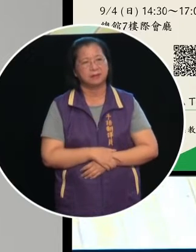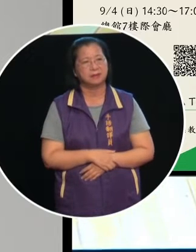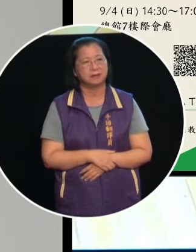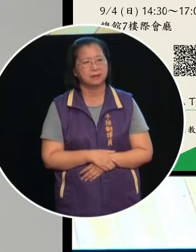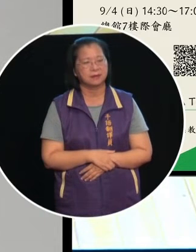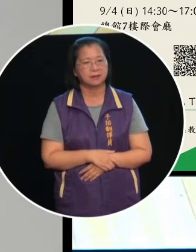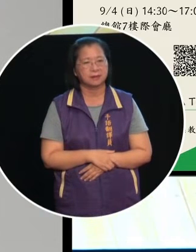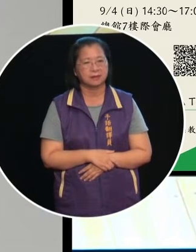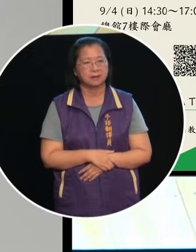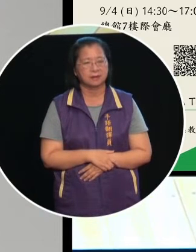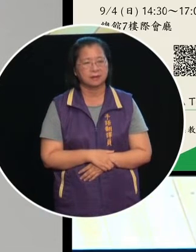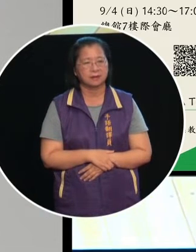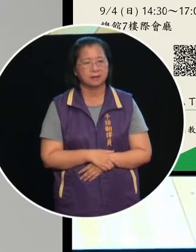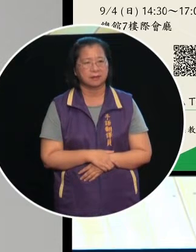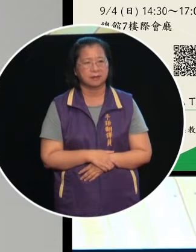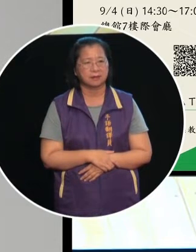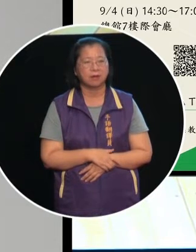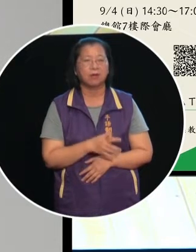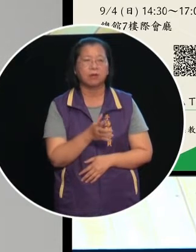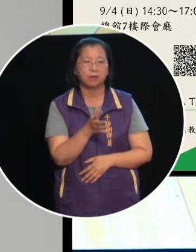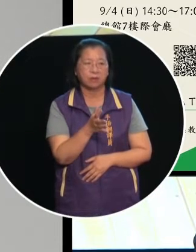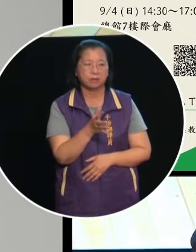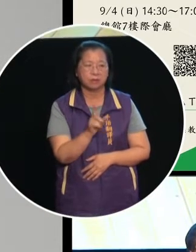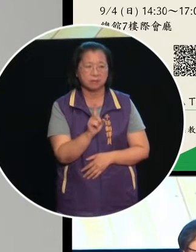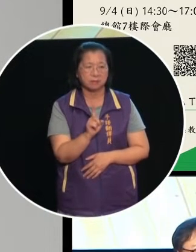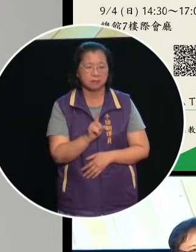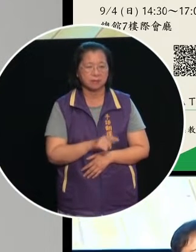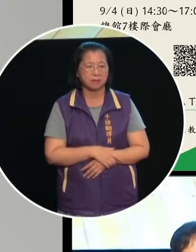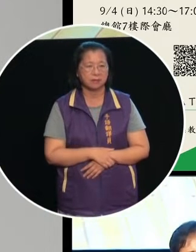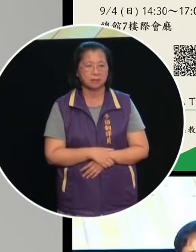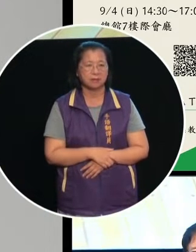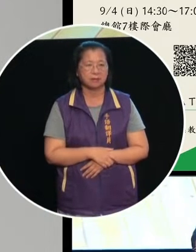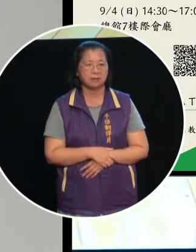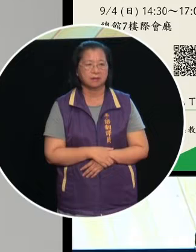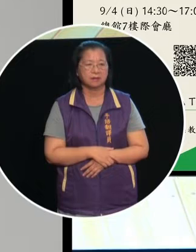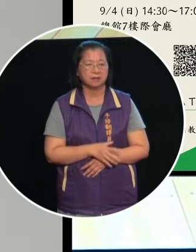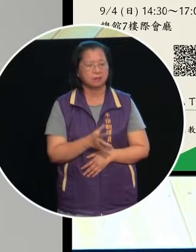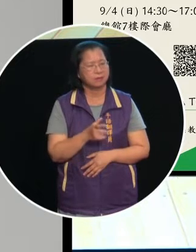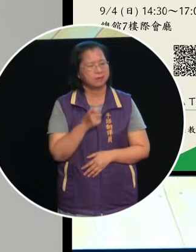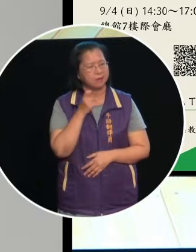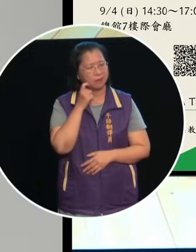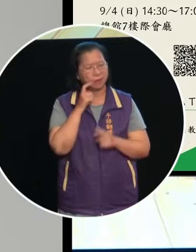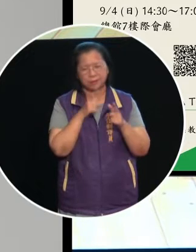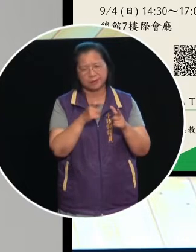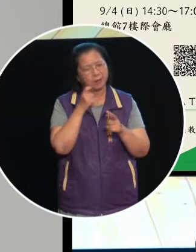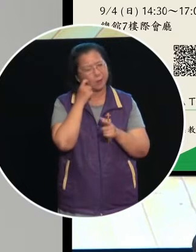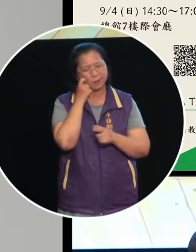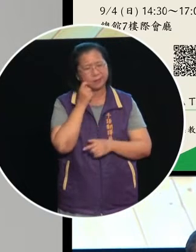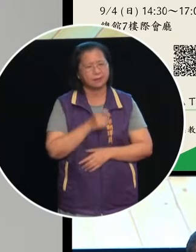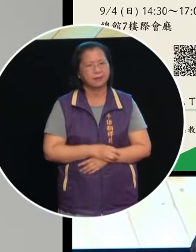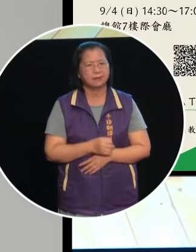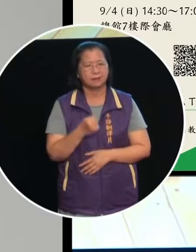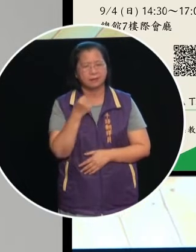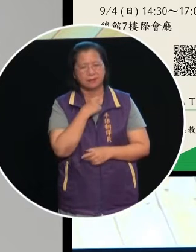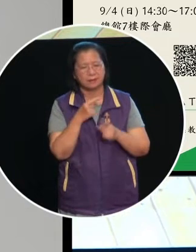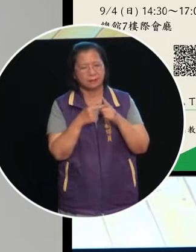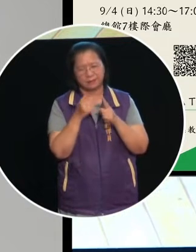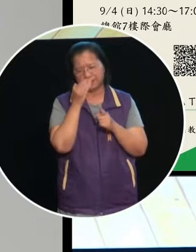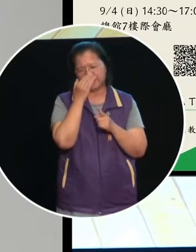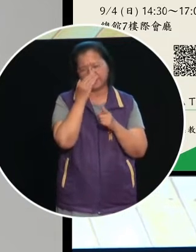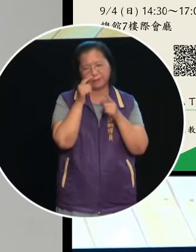但是很冷静啊，问我为什么？其实这个为什么很难回答，我觉得台湾人都不能很难